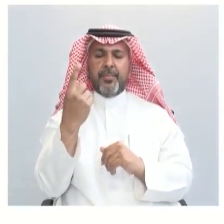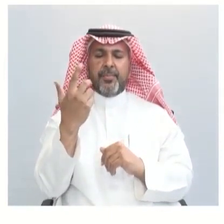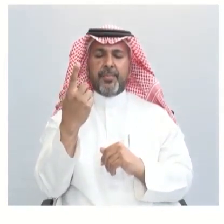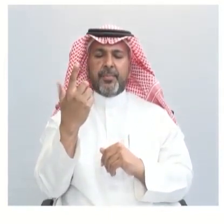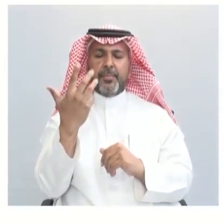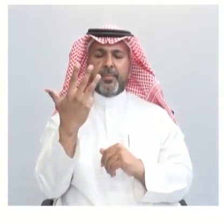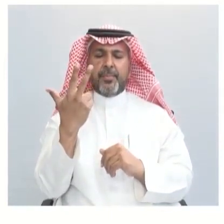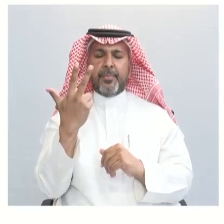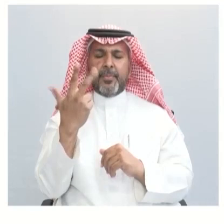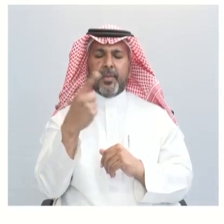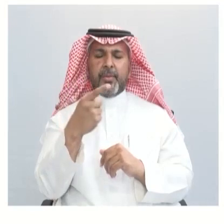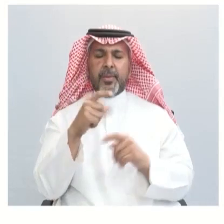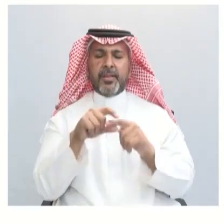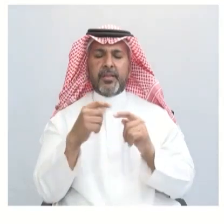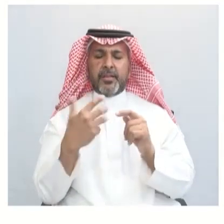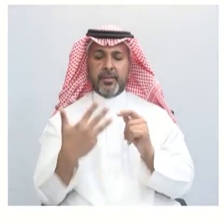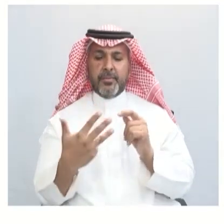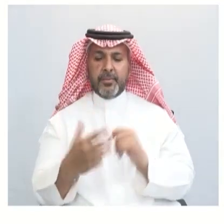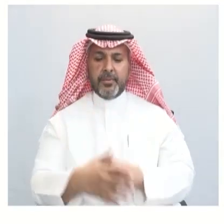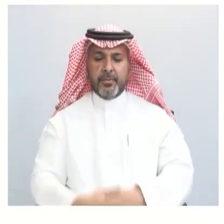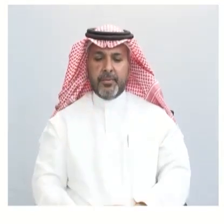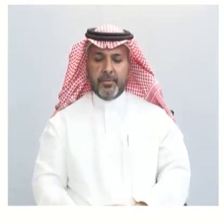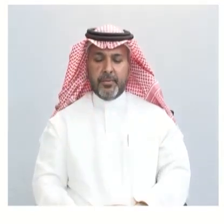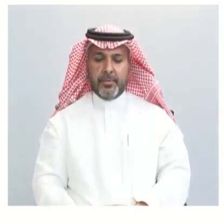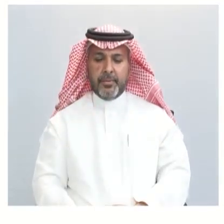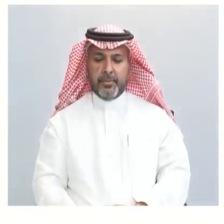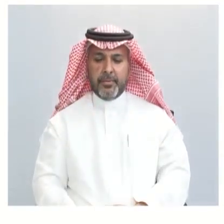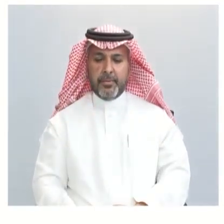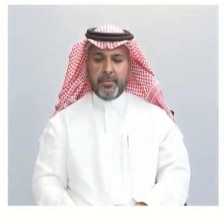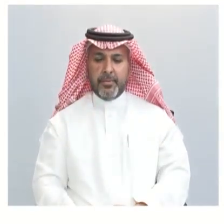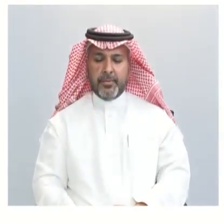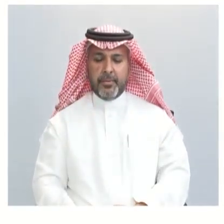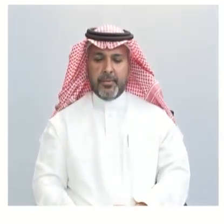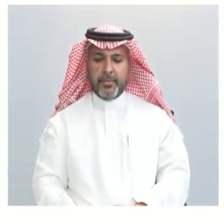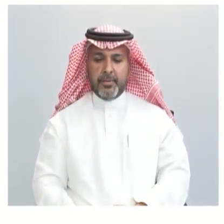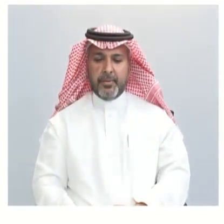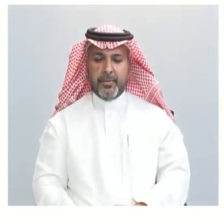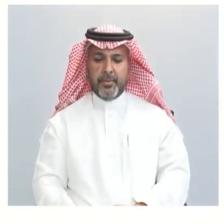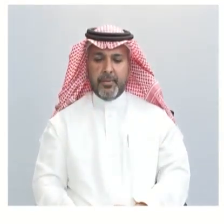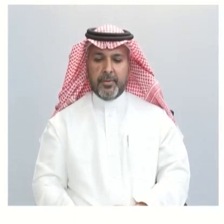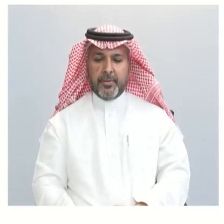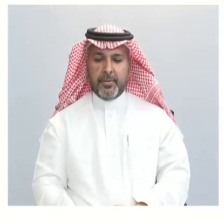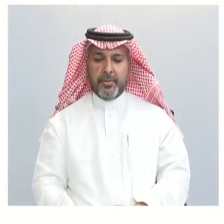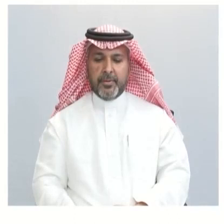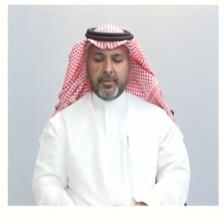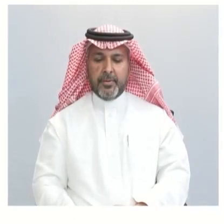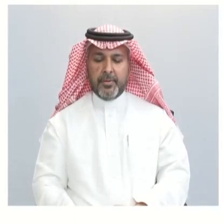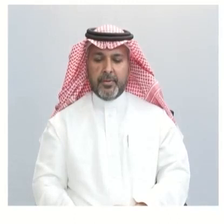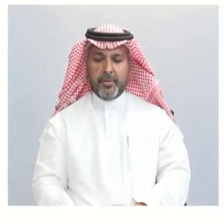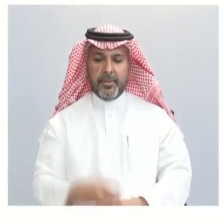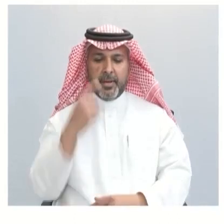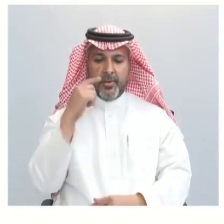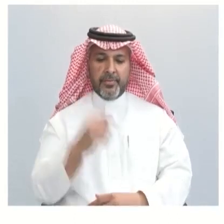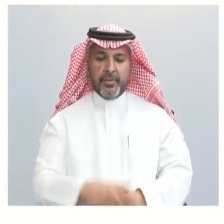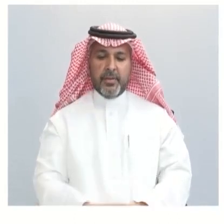عندي 18 تقسيم 6 3 و لو اخذنا 9 راح يكون عندنا 18 تقسيم 9